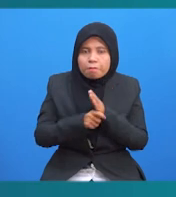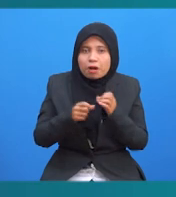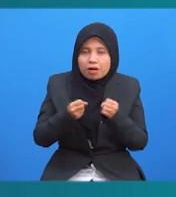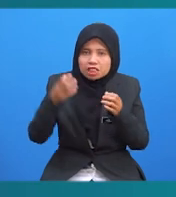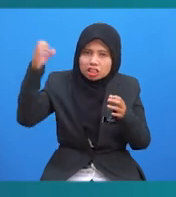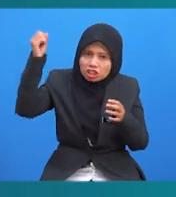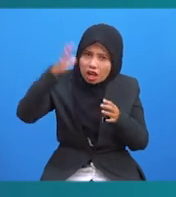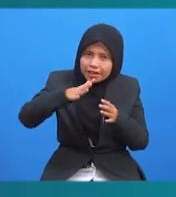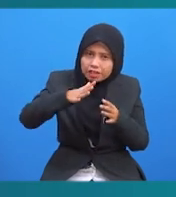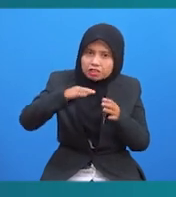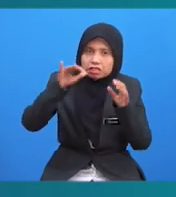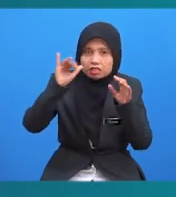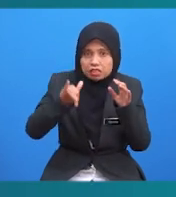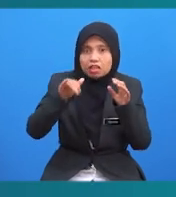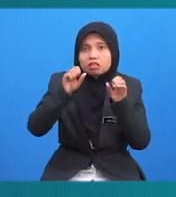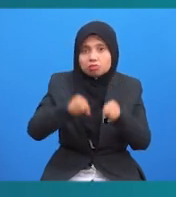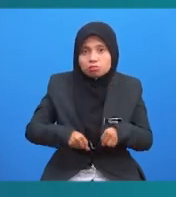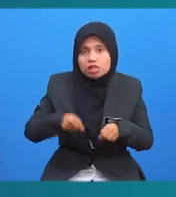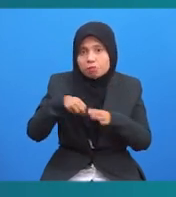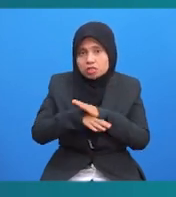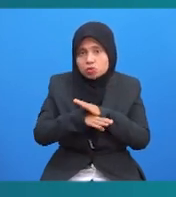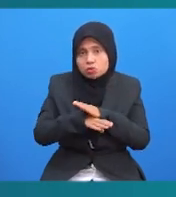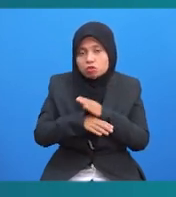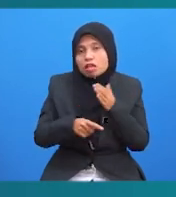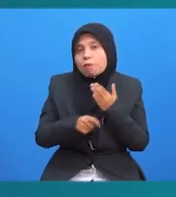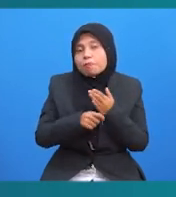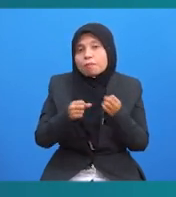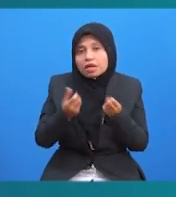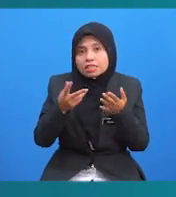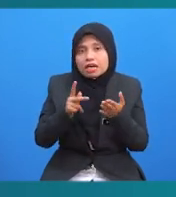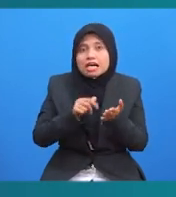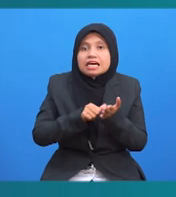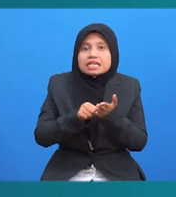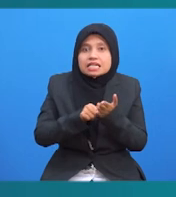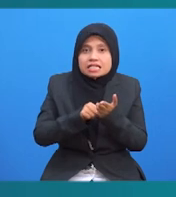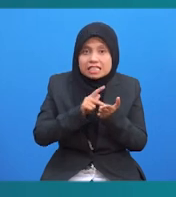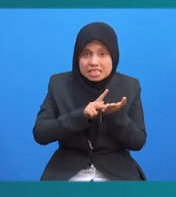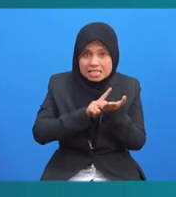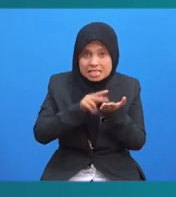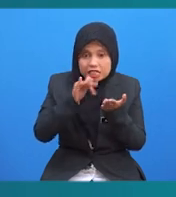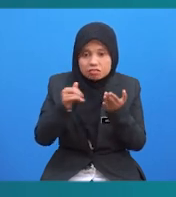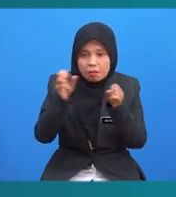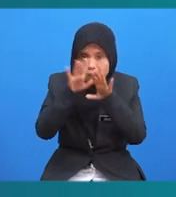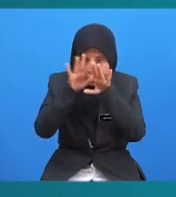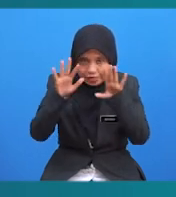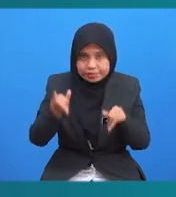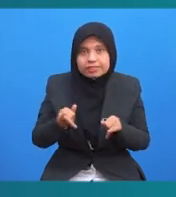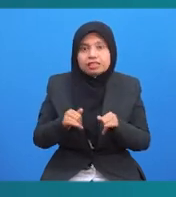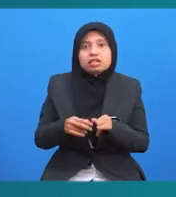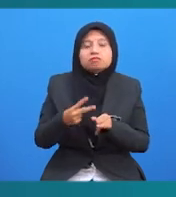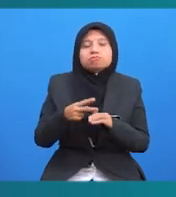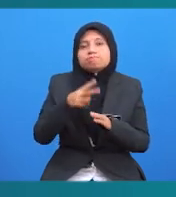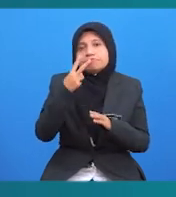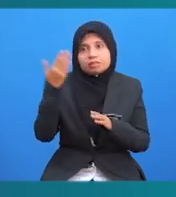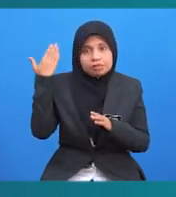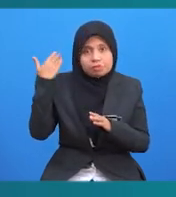kuantiti cahaya yang boleh masuk dan semakin banyak jugalah kesan blur yang terhasil pada ruang di luar